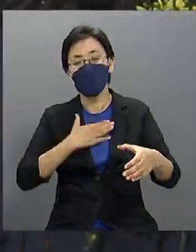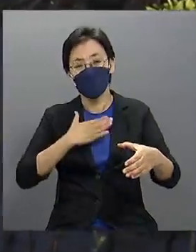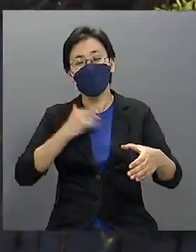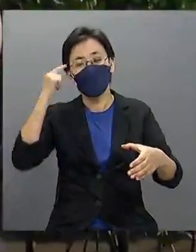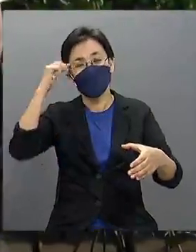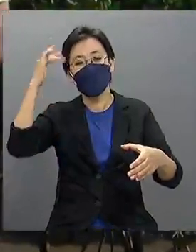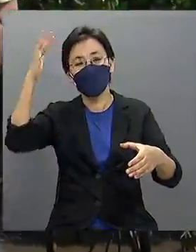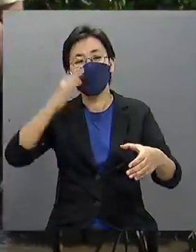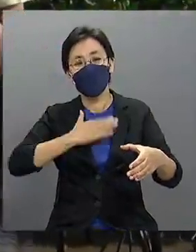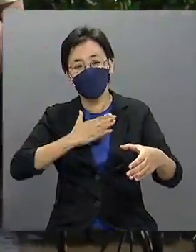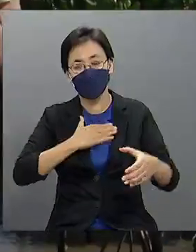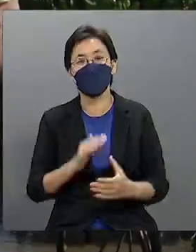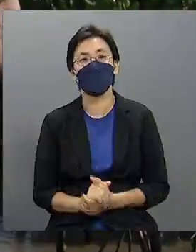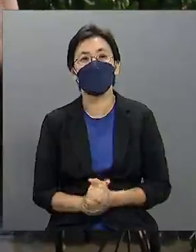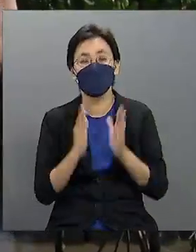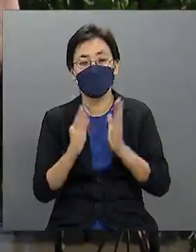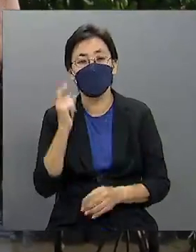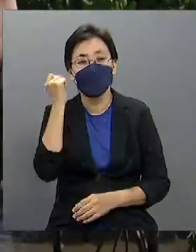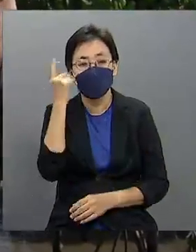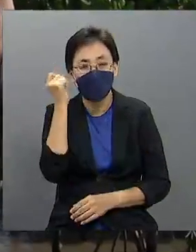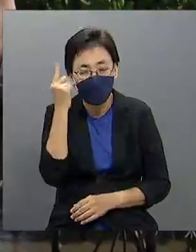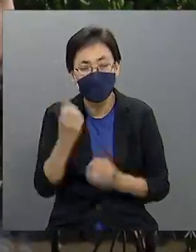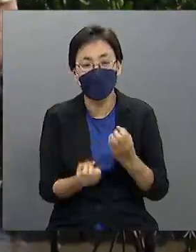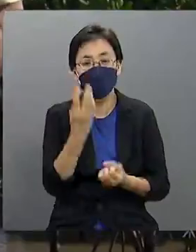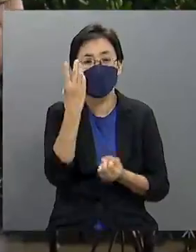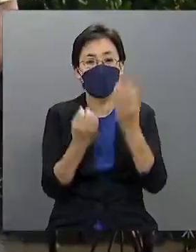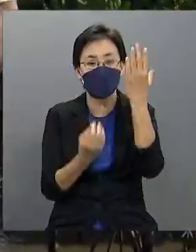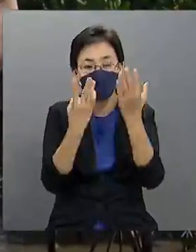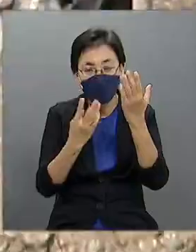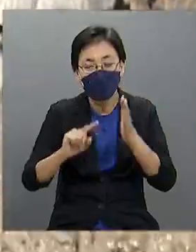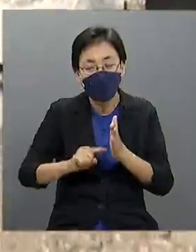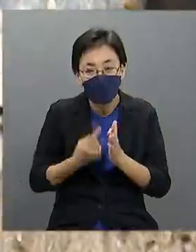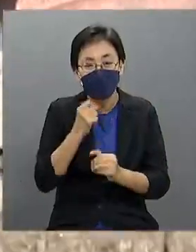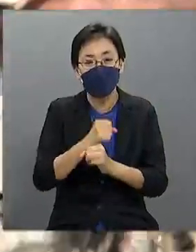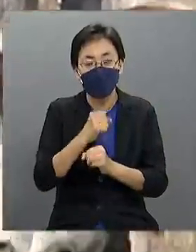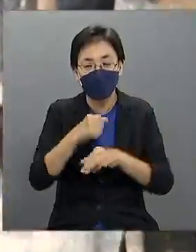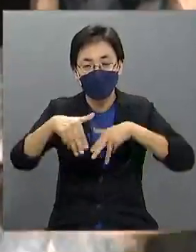งคนที่เข้าใจ เหนคุนคาของป่าเลนแล้็มาจดประกาศใหกเพๆ ได้ทําตามนะ